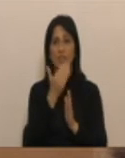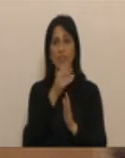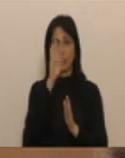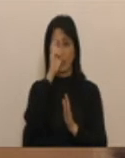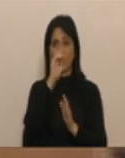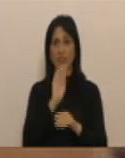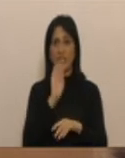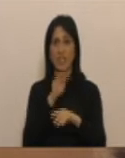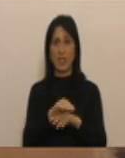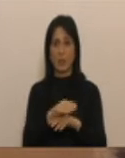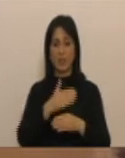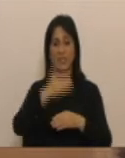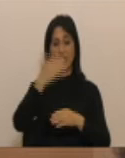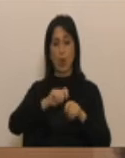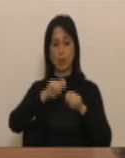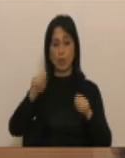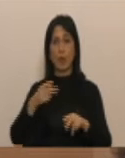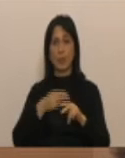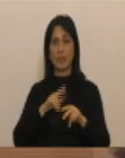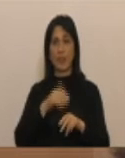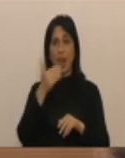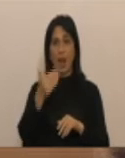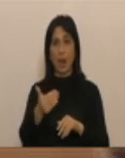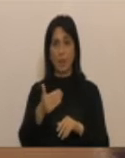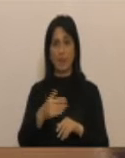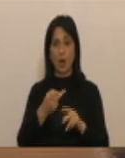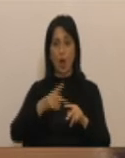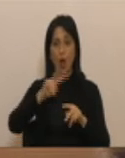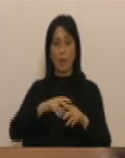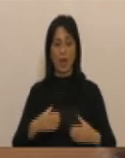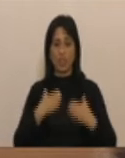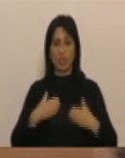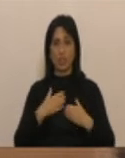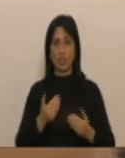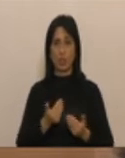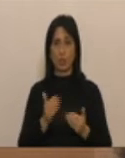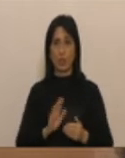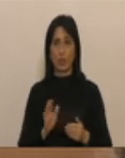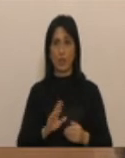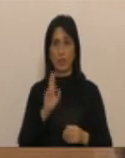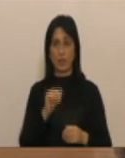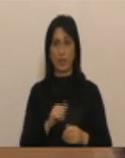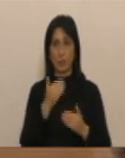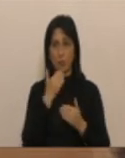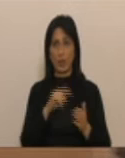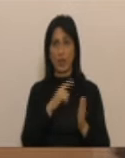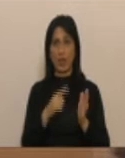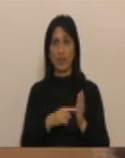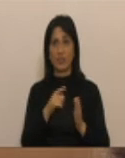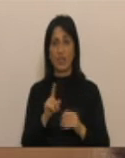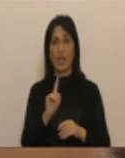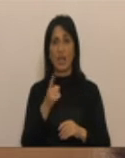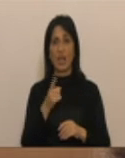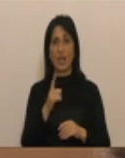მთავრობას დამატებით საგუშაგოების გახსნა იმისთვის, რომ მათ ორმაგშიში არ უწევდეთ ცხოვრება. და ბოლო კითხვა მექნება,